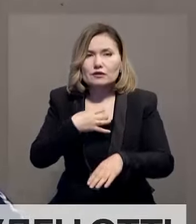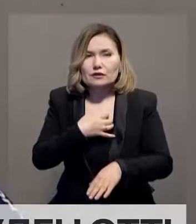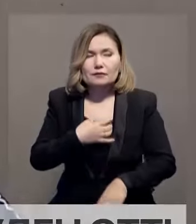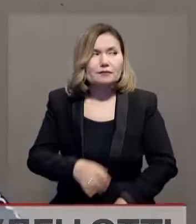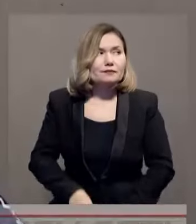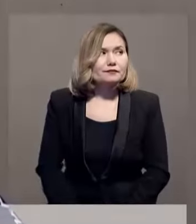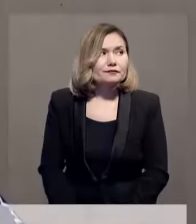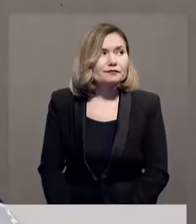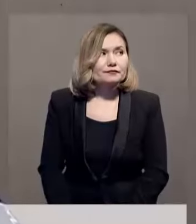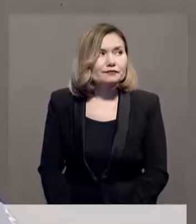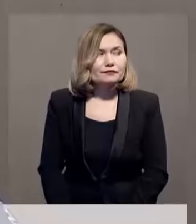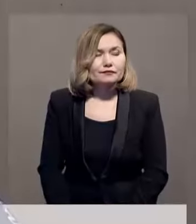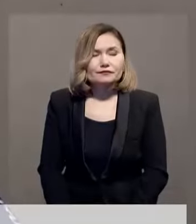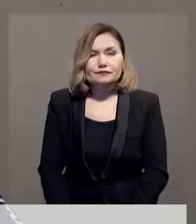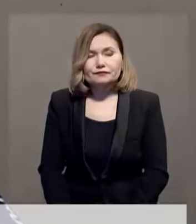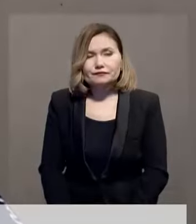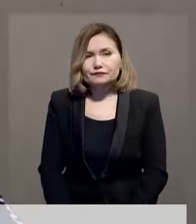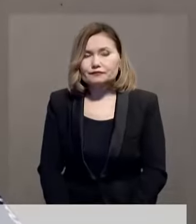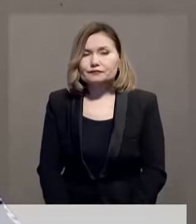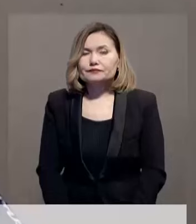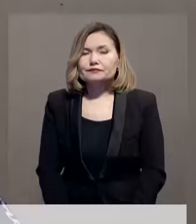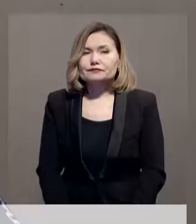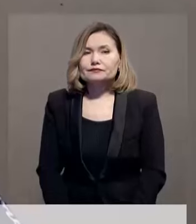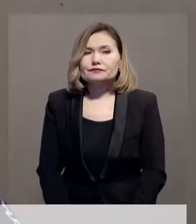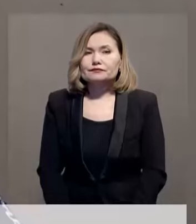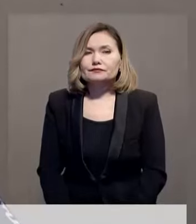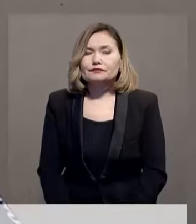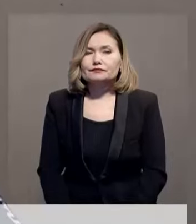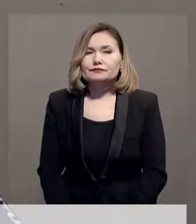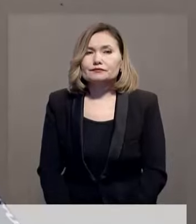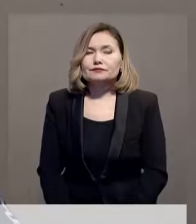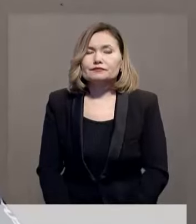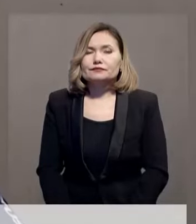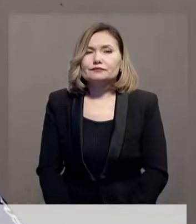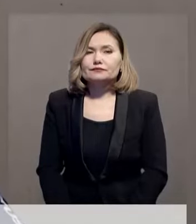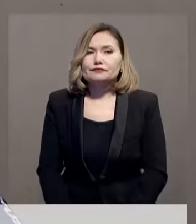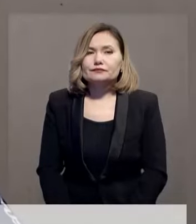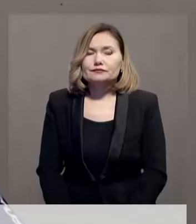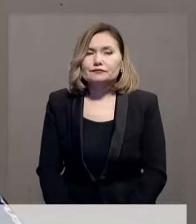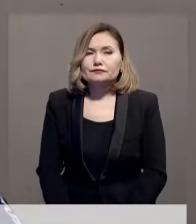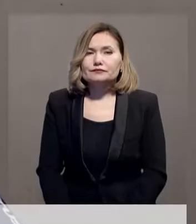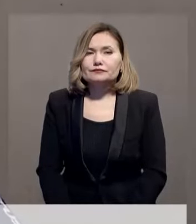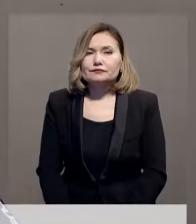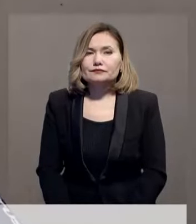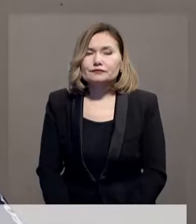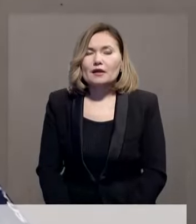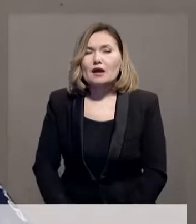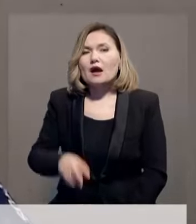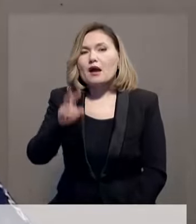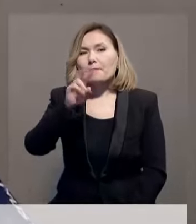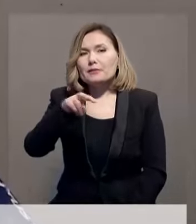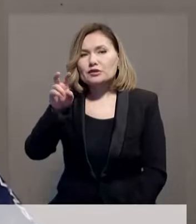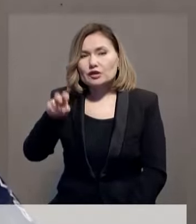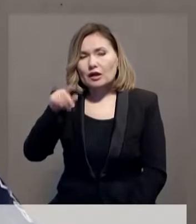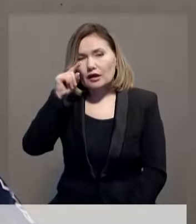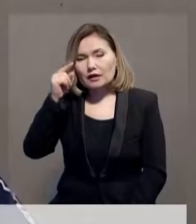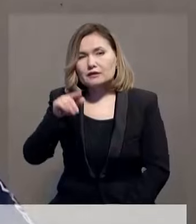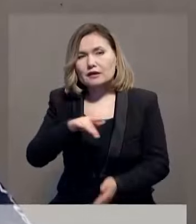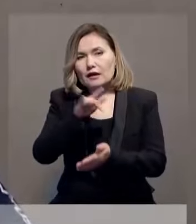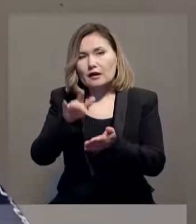атайын ұшыл 9 қабатты үйді вибросынақтан өткізуге келдік. Біз абдан